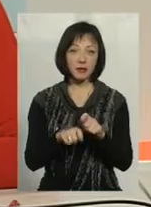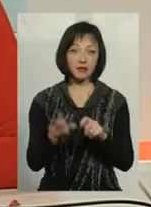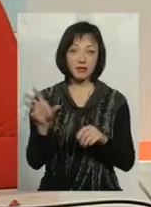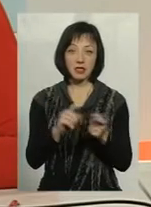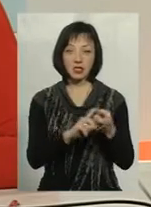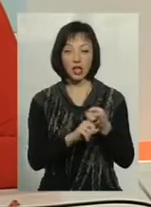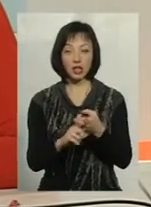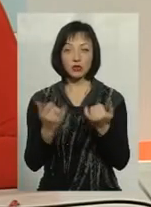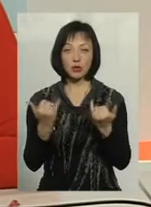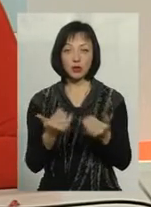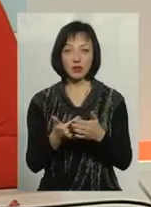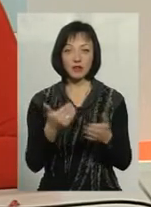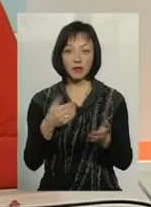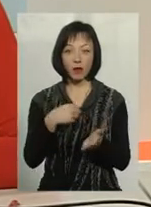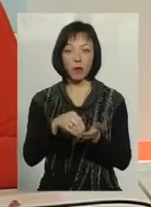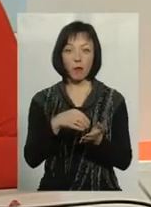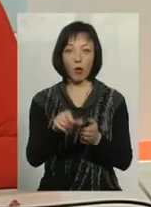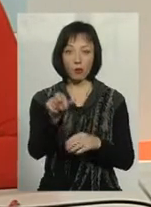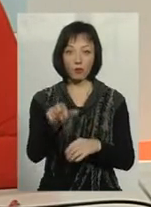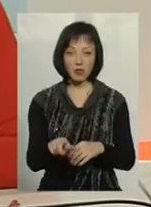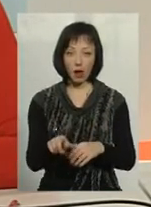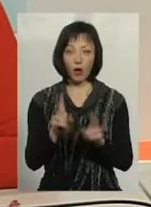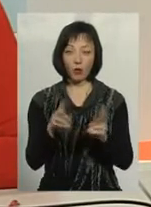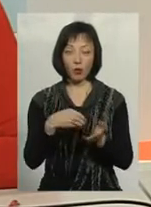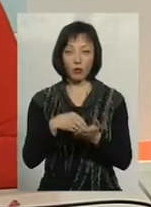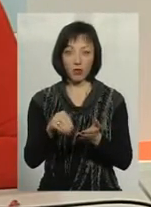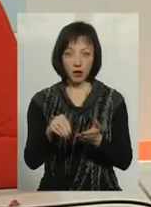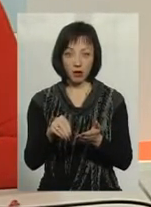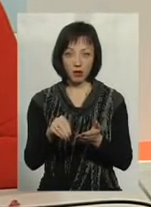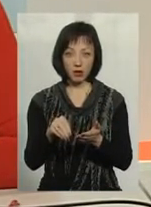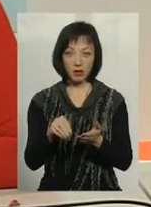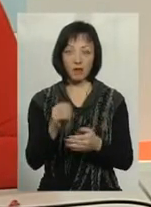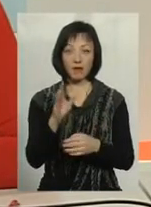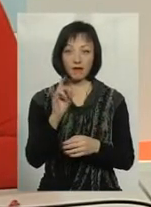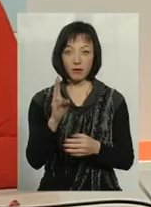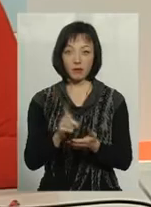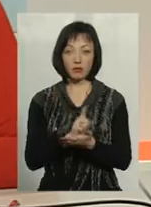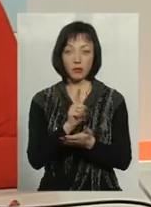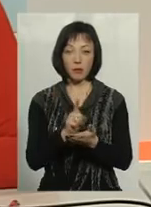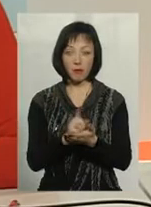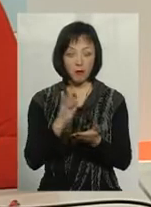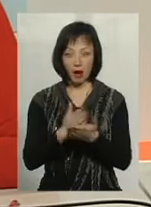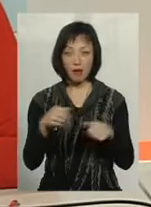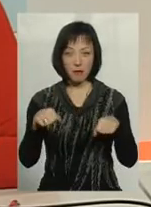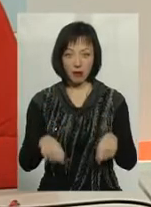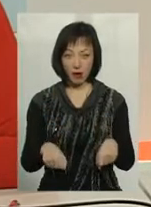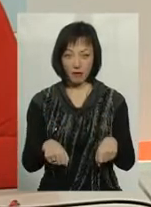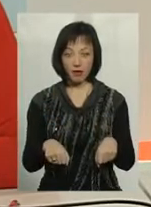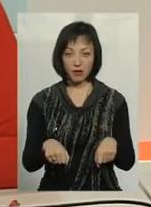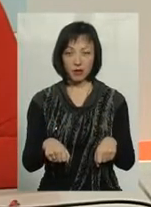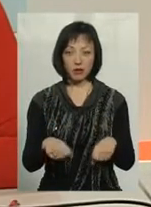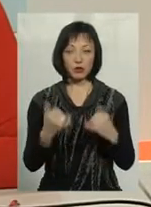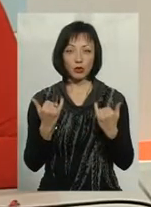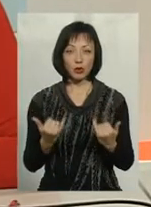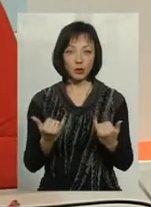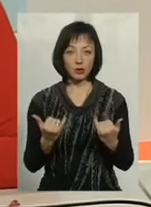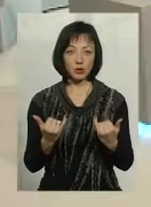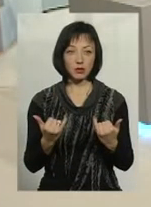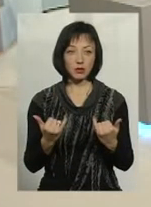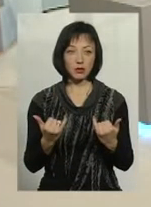400 гривень, да, яких 20-30 хвилин. Це добре, що є таке гарне обслуговування, але